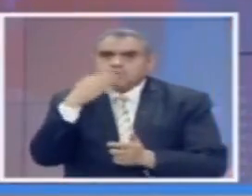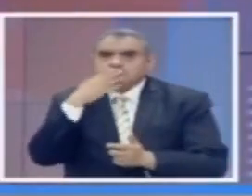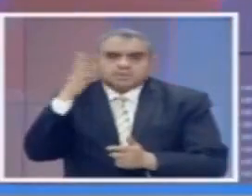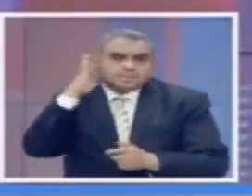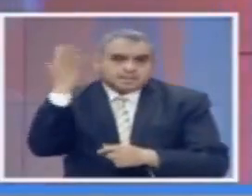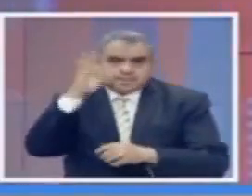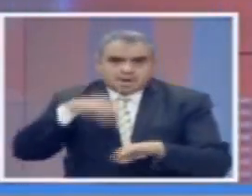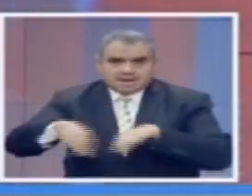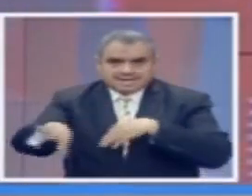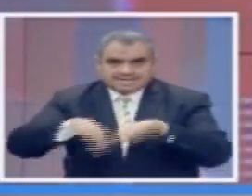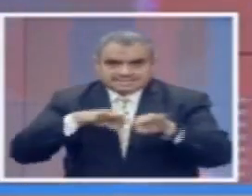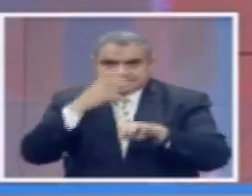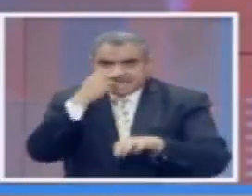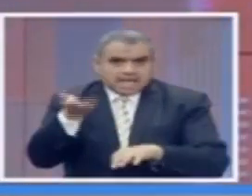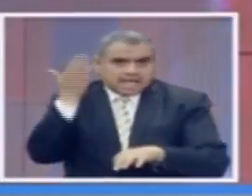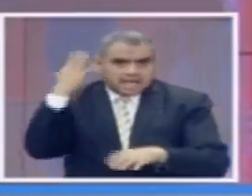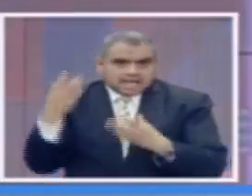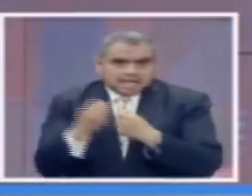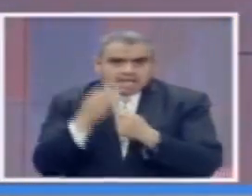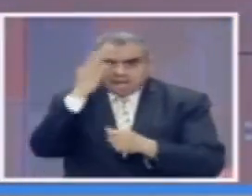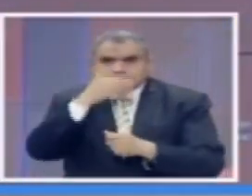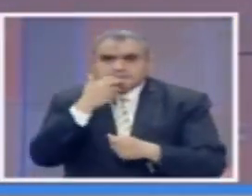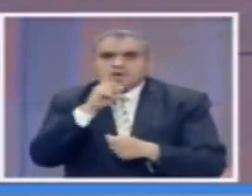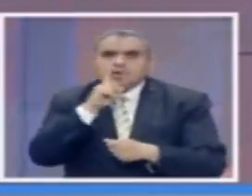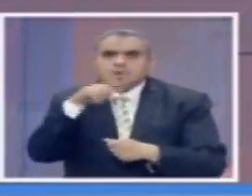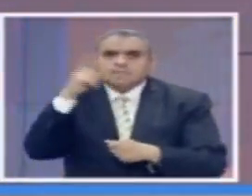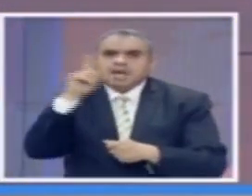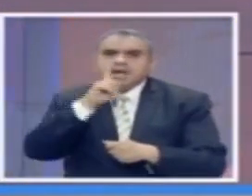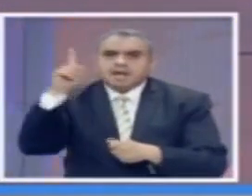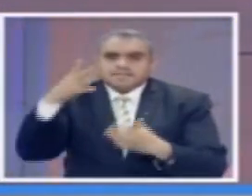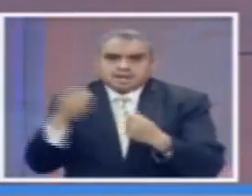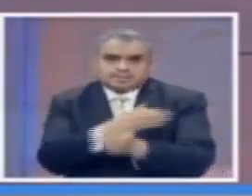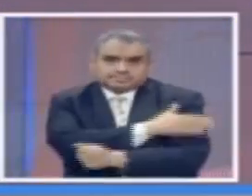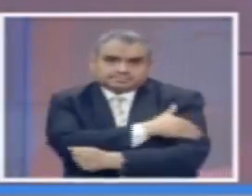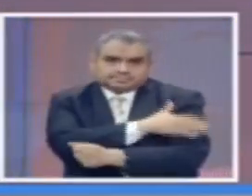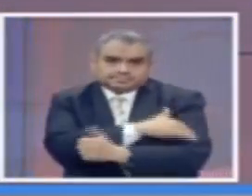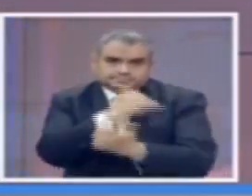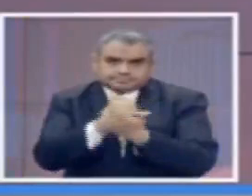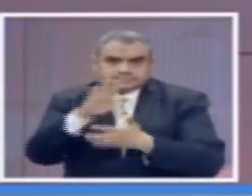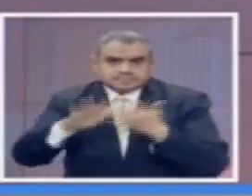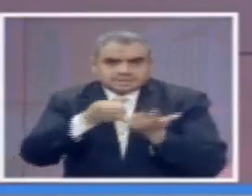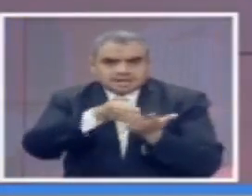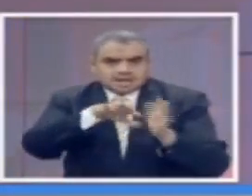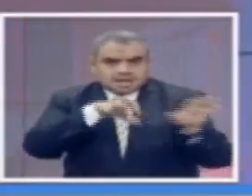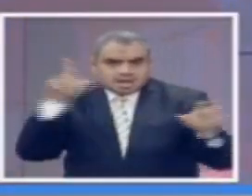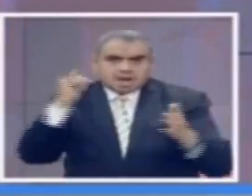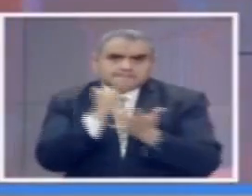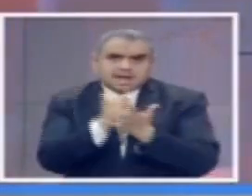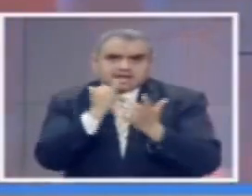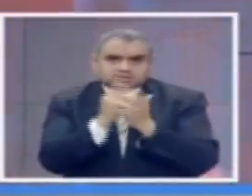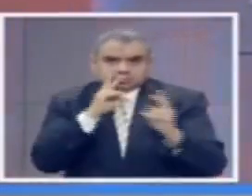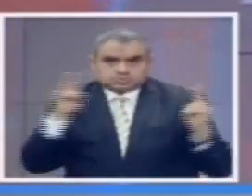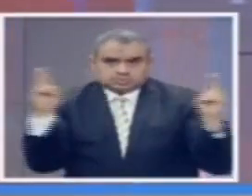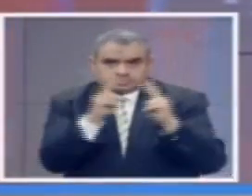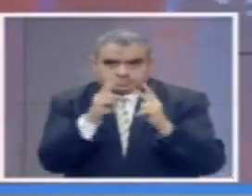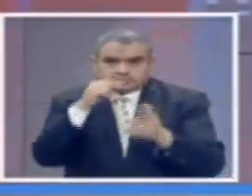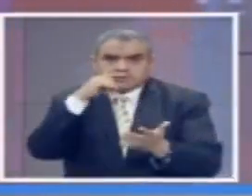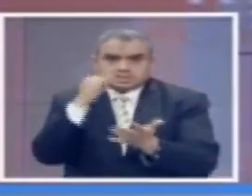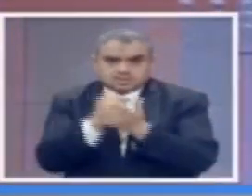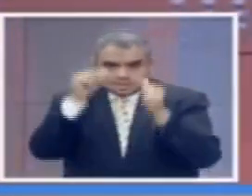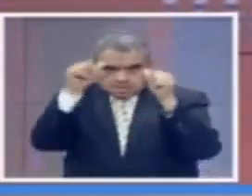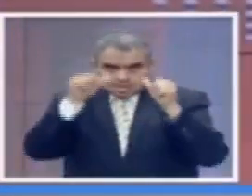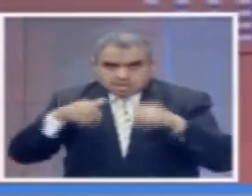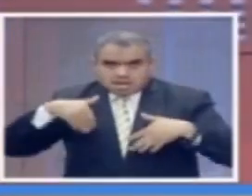السياسة الخارجية السابق بإدارة باراك أوباما ليكون مبعوثا خاصا بالشأن الإيراني. يأتي هذا بينما أعلن رئيس مجلس